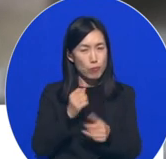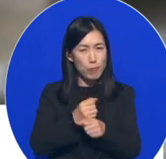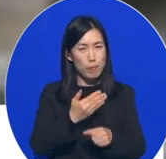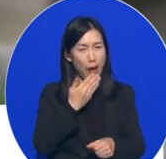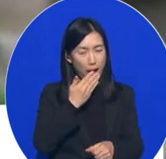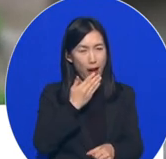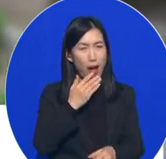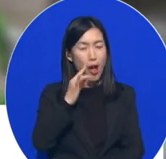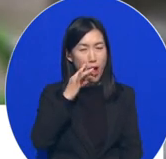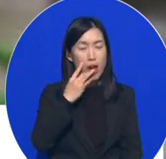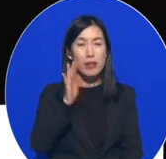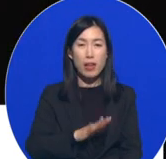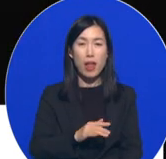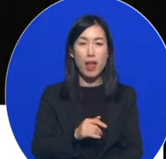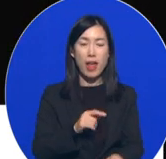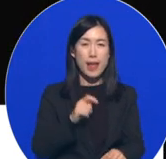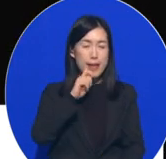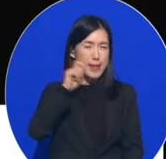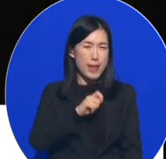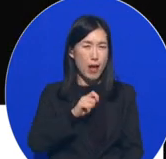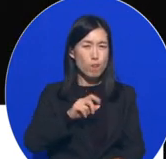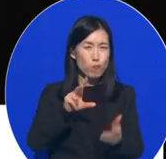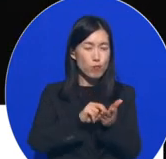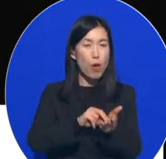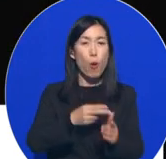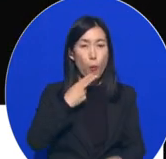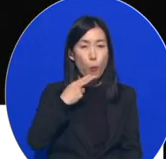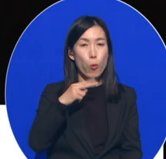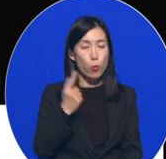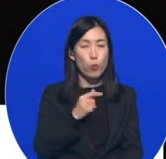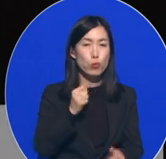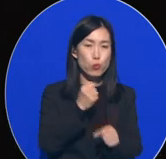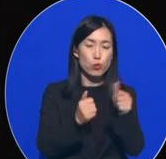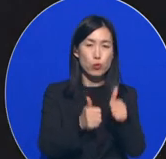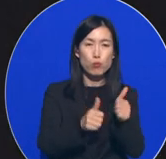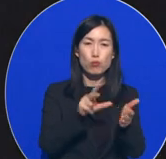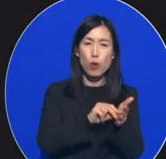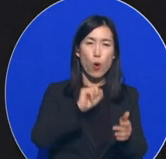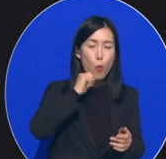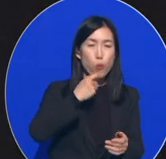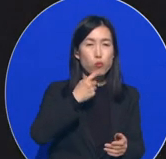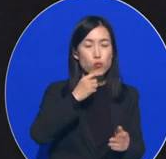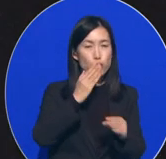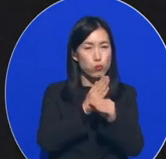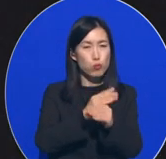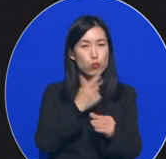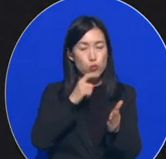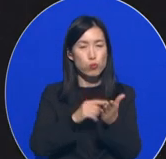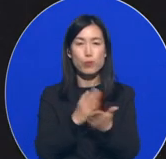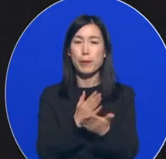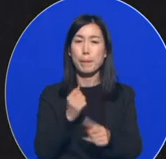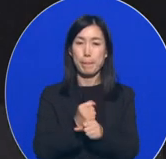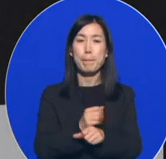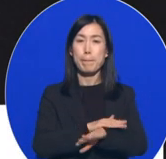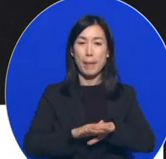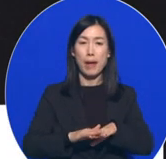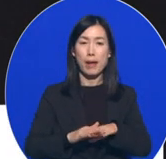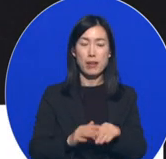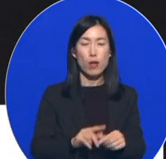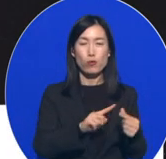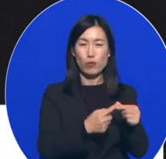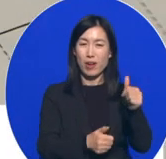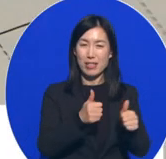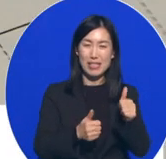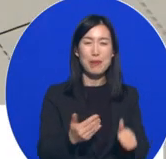입시 업계는 킬러 문항을 배제하고도 변별력을 높였다고 분석했습니다 국어 영역은 지난해 수능이나 9월 모의